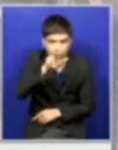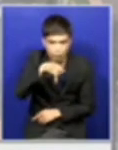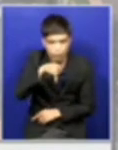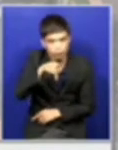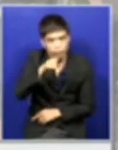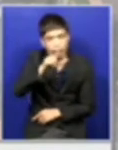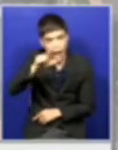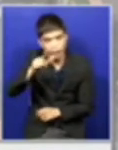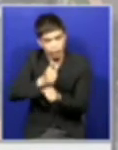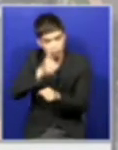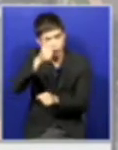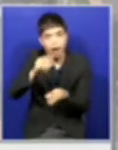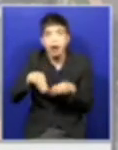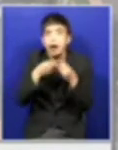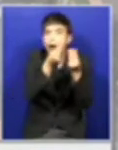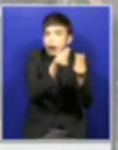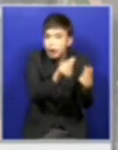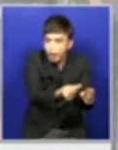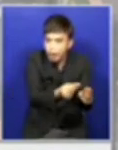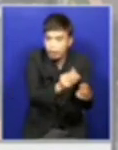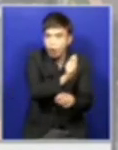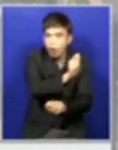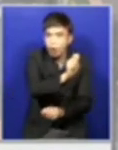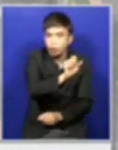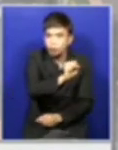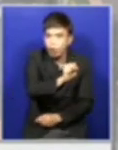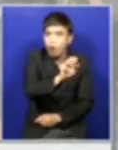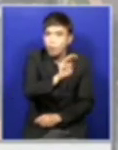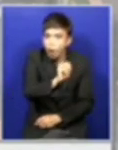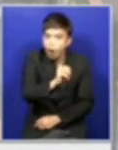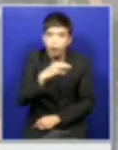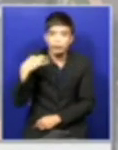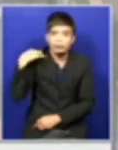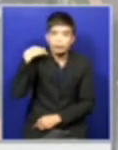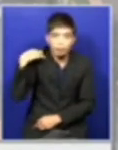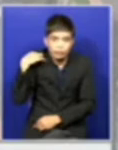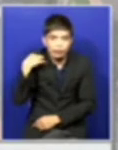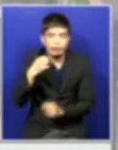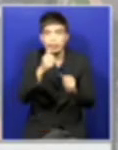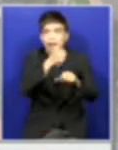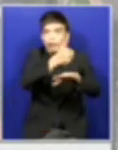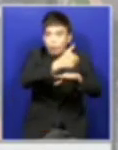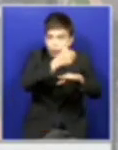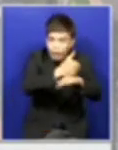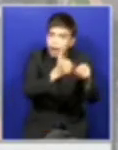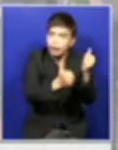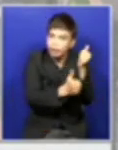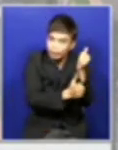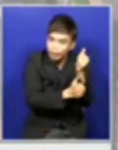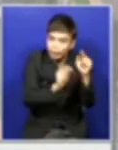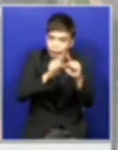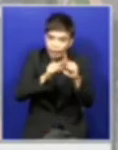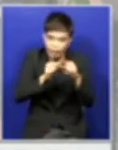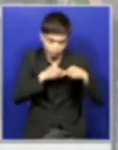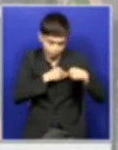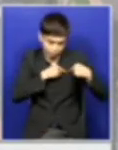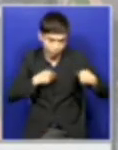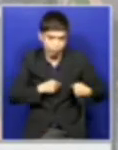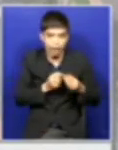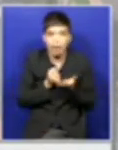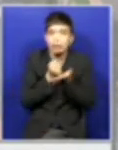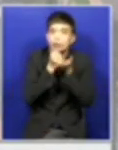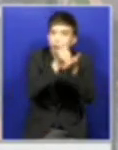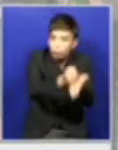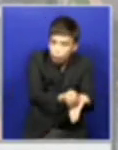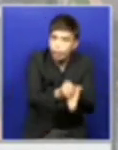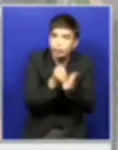ให้กับพี่น้องอสม.กำนันผู้ใหญ่บ้านที่ได้เสียสละเป็นขวัญกำลังใจครับ